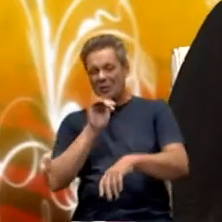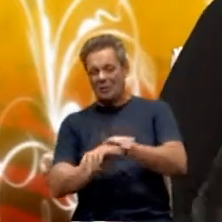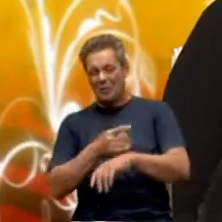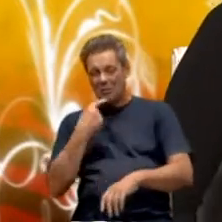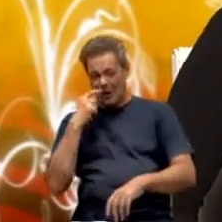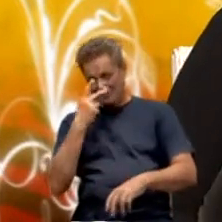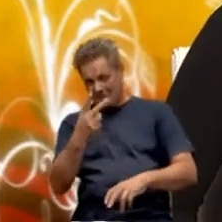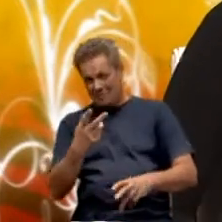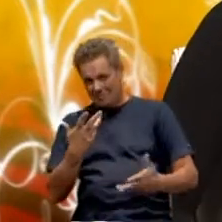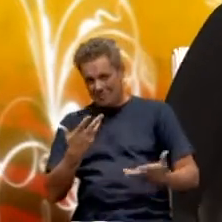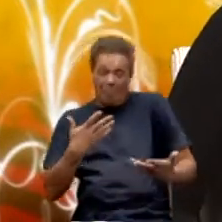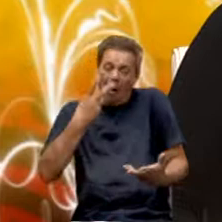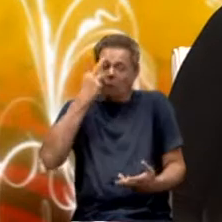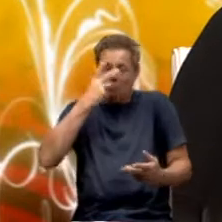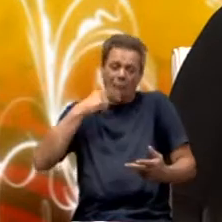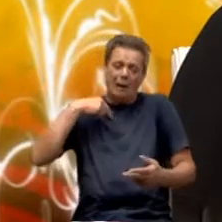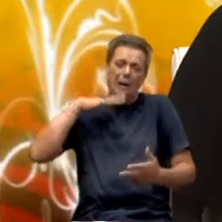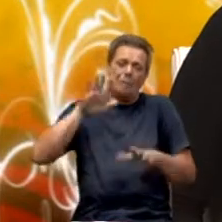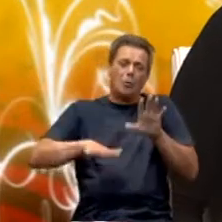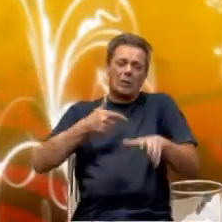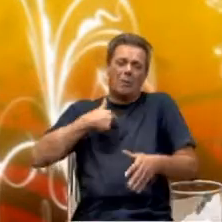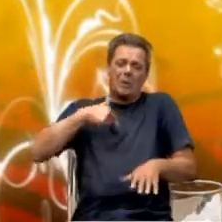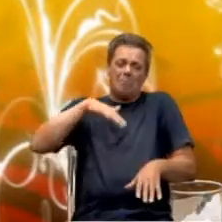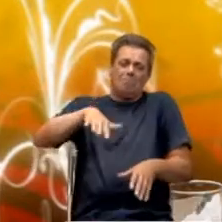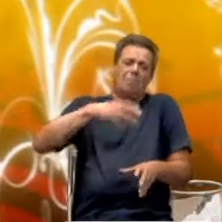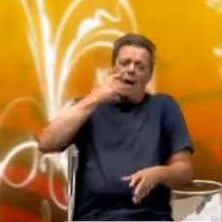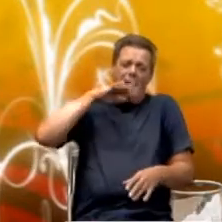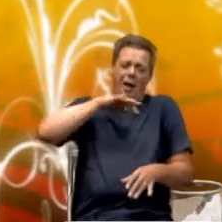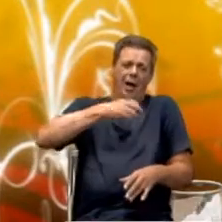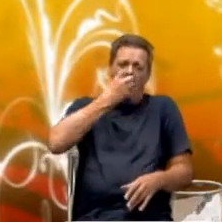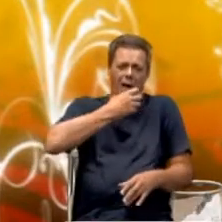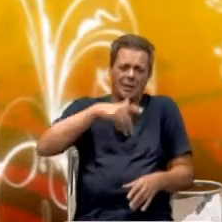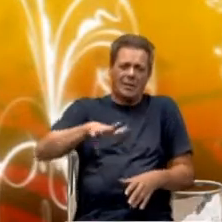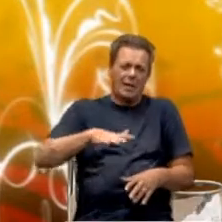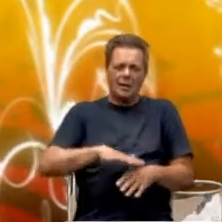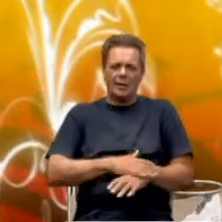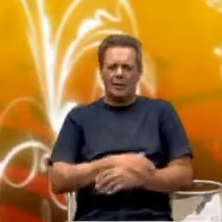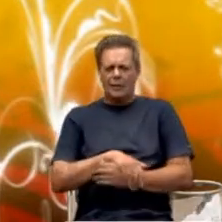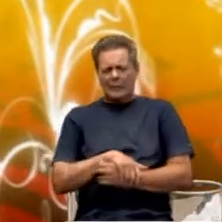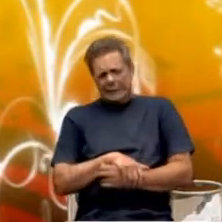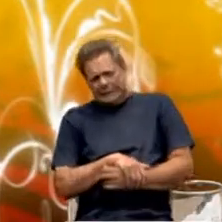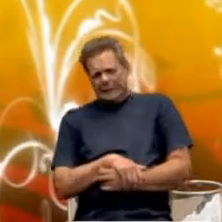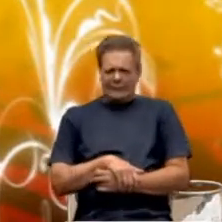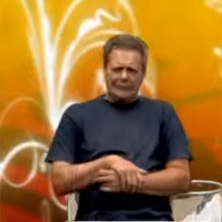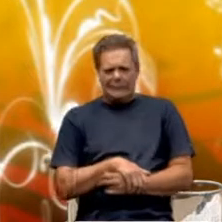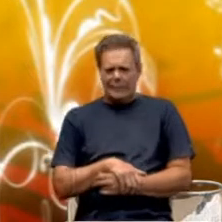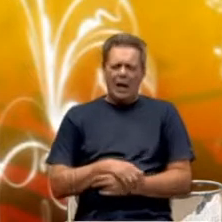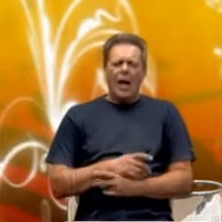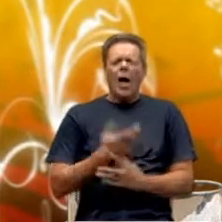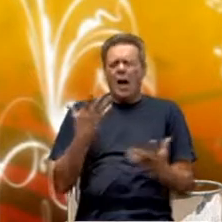papir, neću mahati. Govorili smo znači, o radionicama kuhanja, komunikacije, zagovaranja,